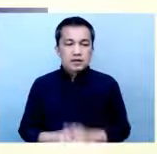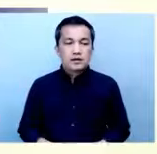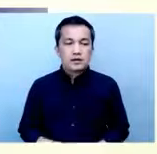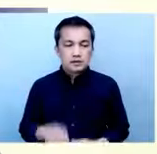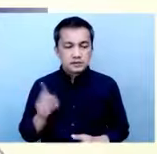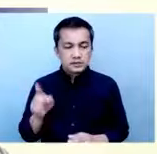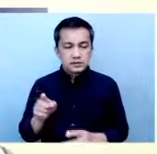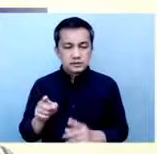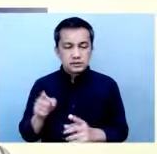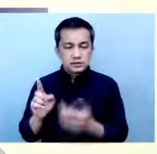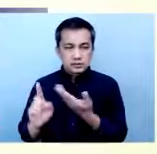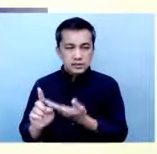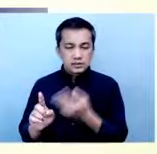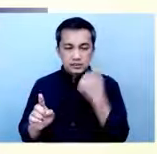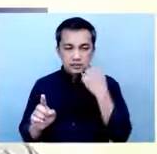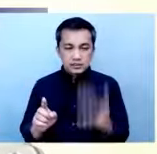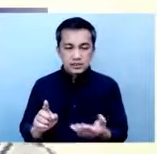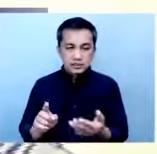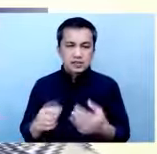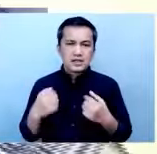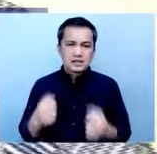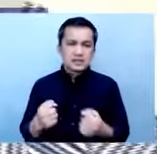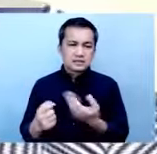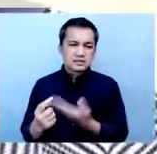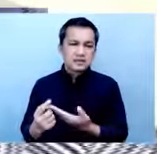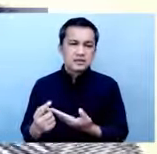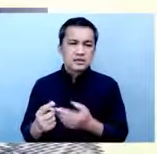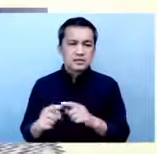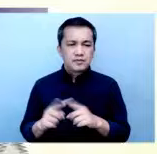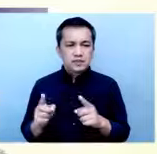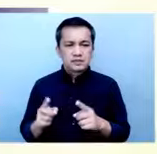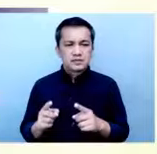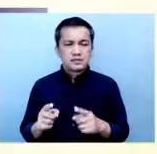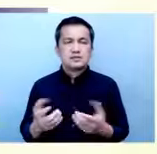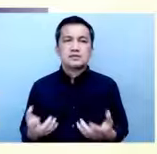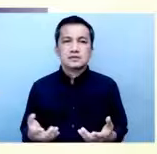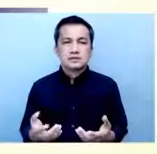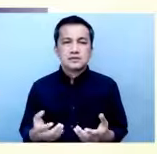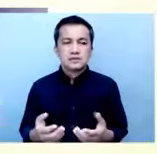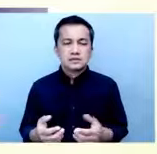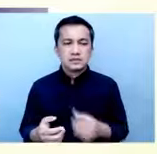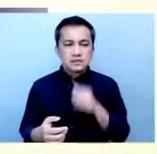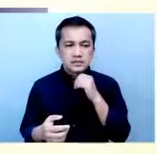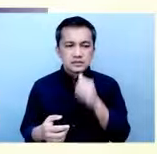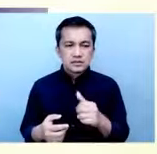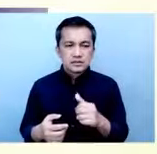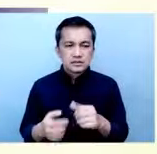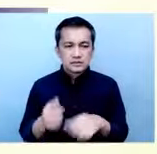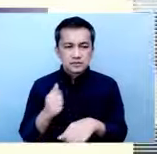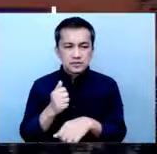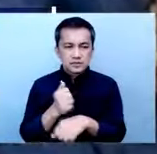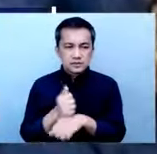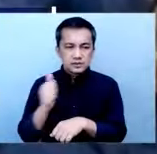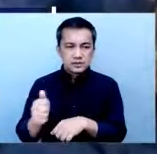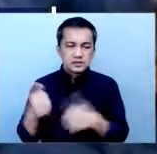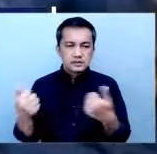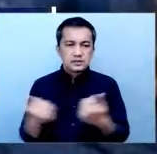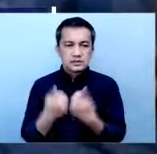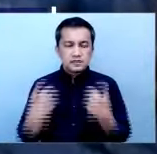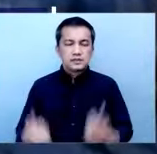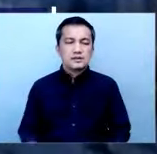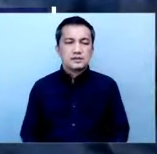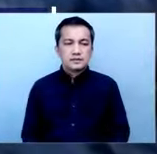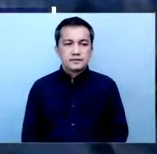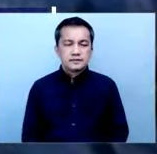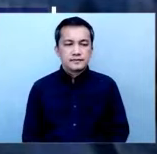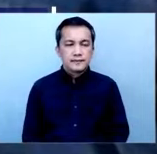ay kinuha ang lakas-lakas niya. Kaya lang, syempre, hindi rin namin naman masisisi. Aksidente yun eh.